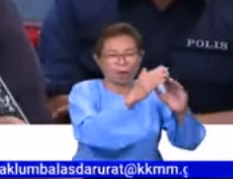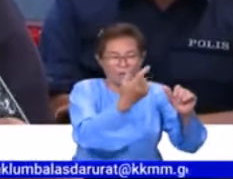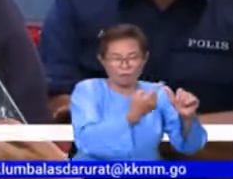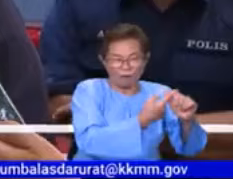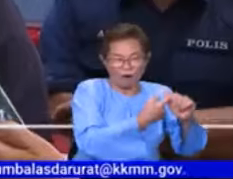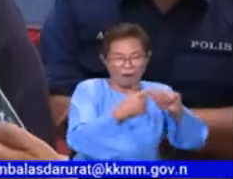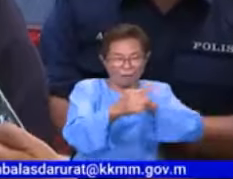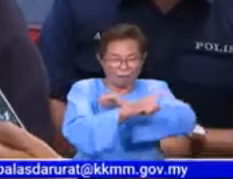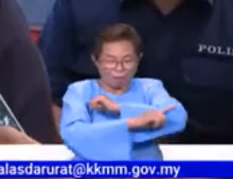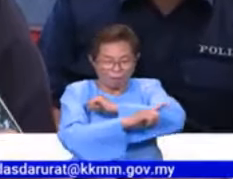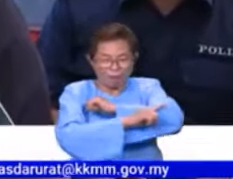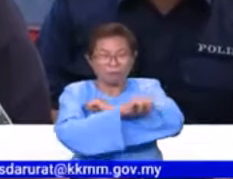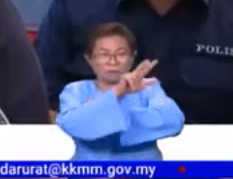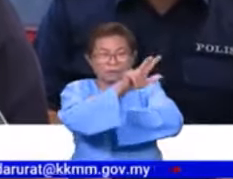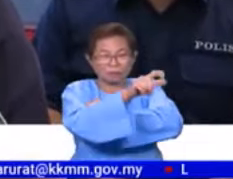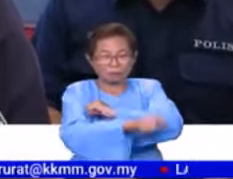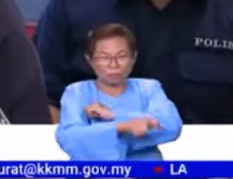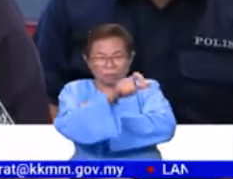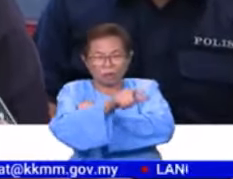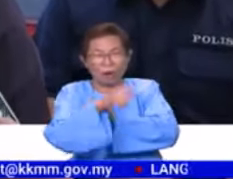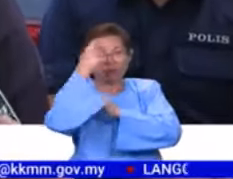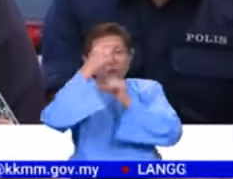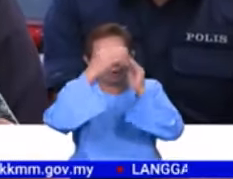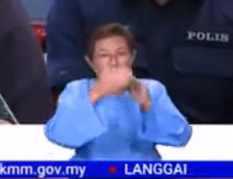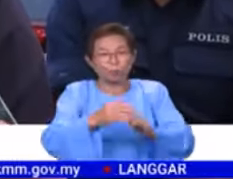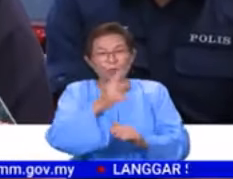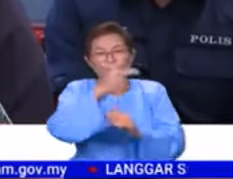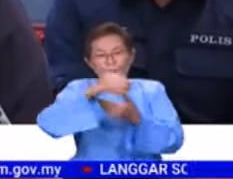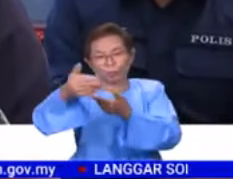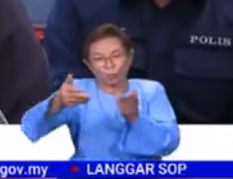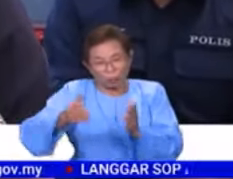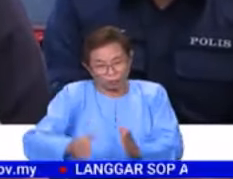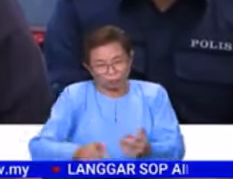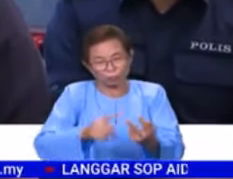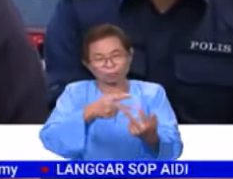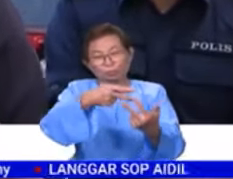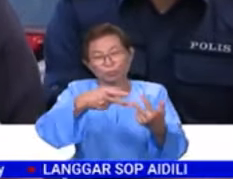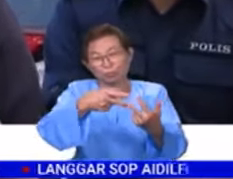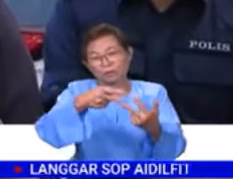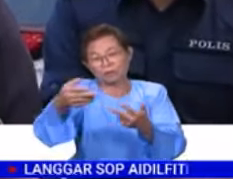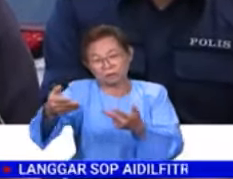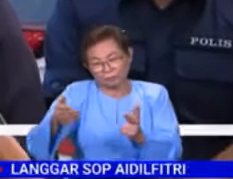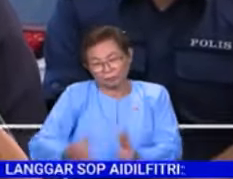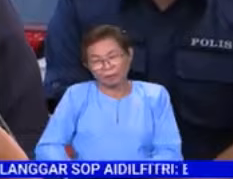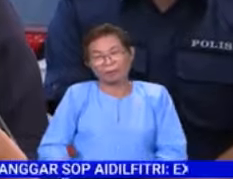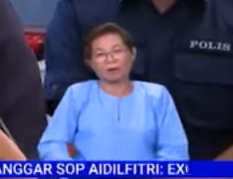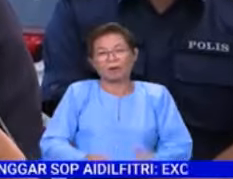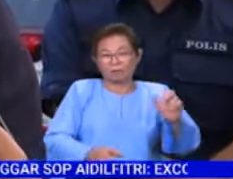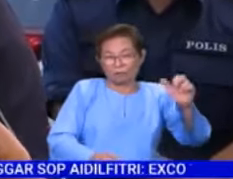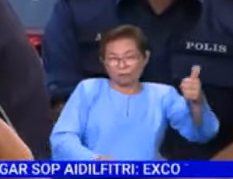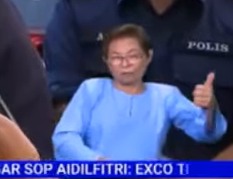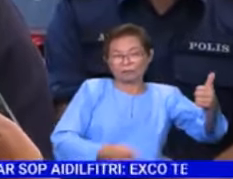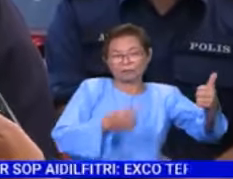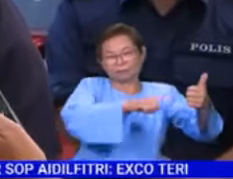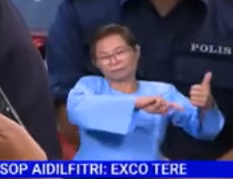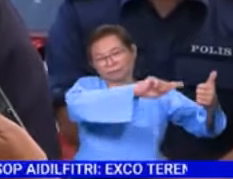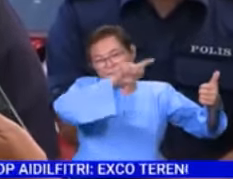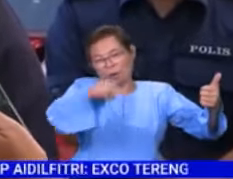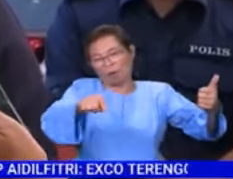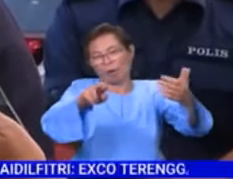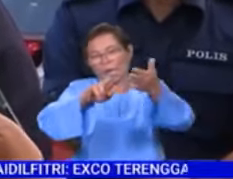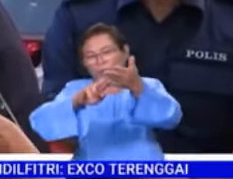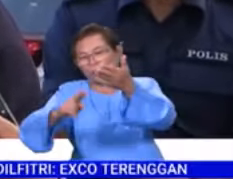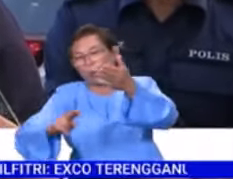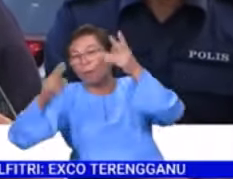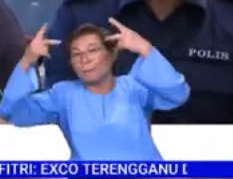kompaun seramai 3 orang, seorang tuan rumah dan dua tetamu. Dan tidak jauh dari lokasi yang pertama, kita telah ke